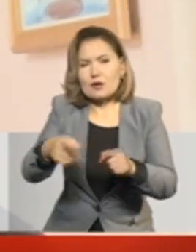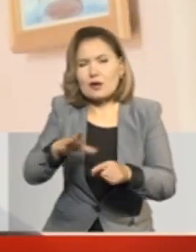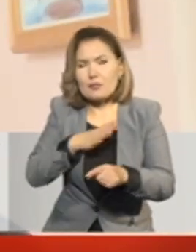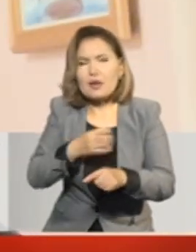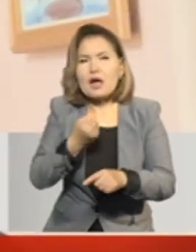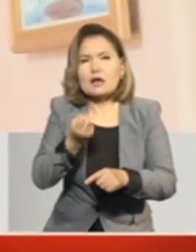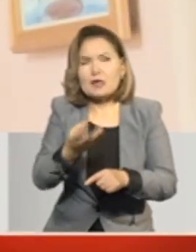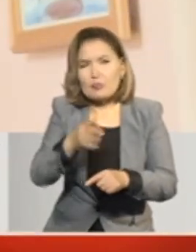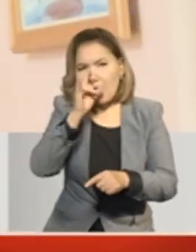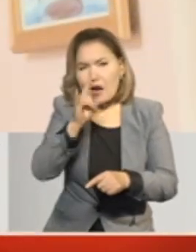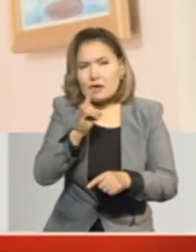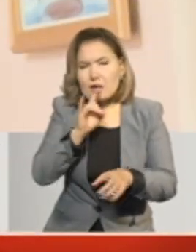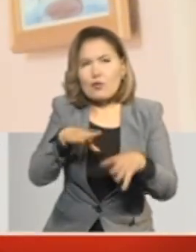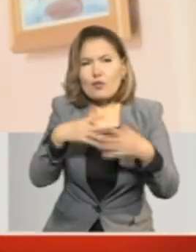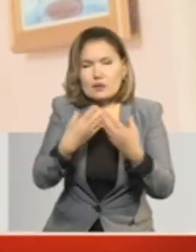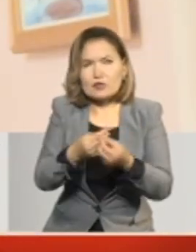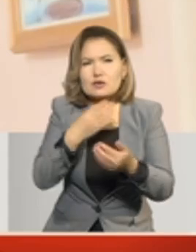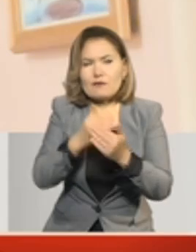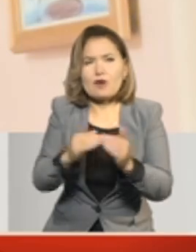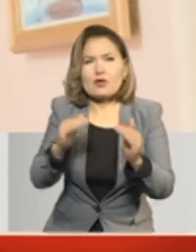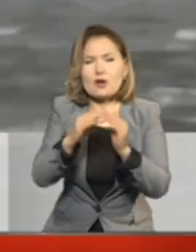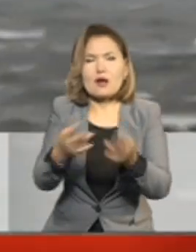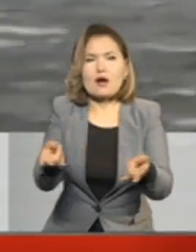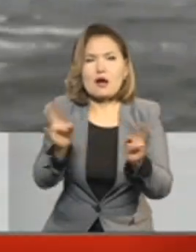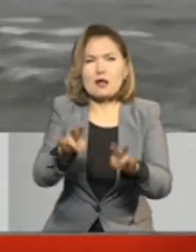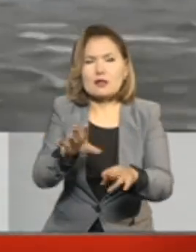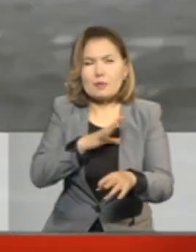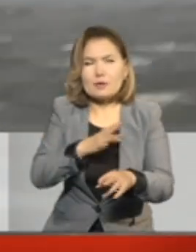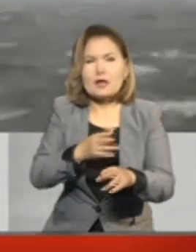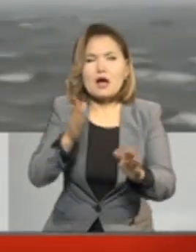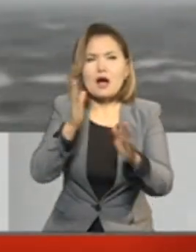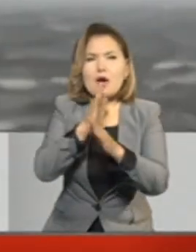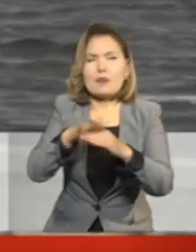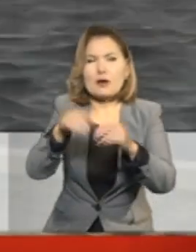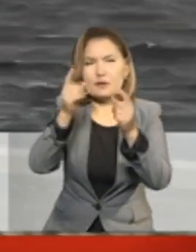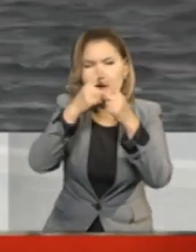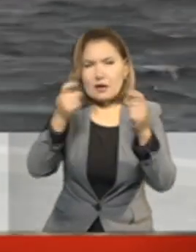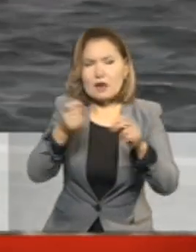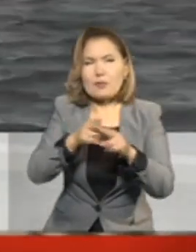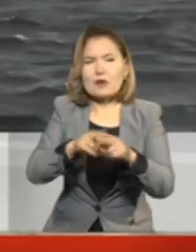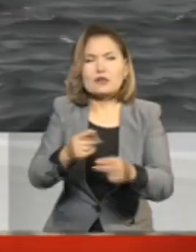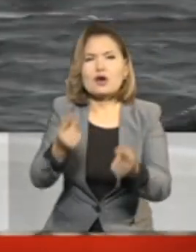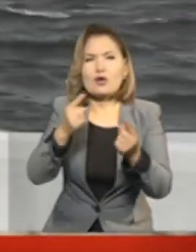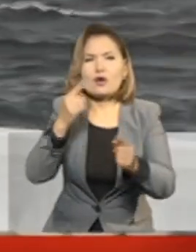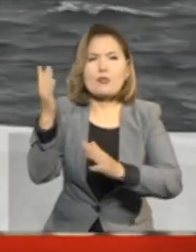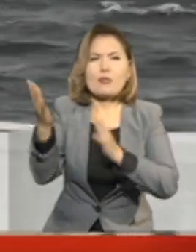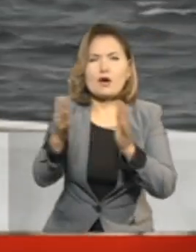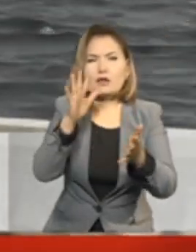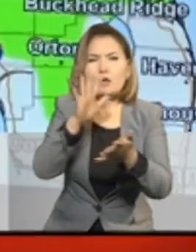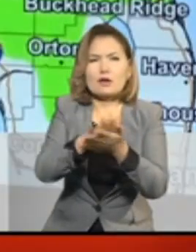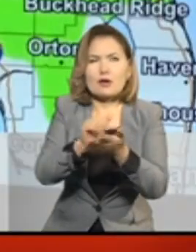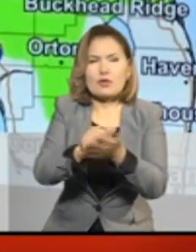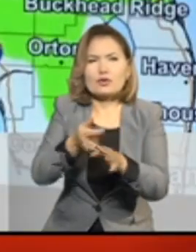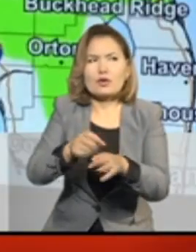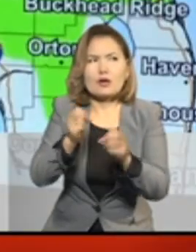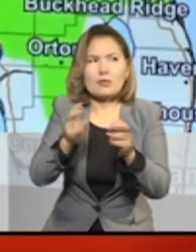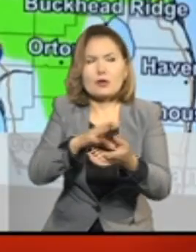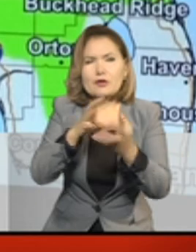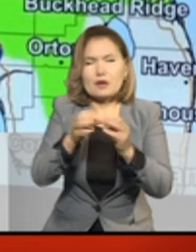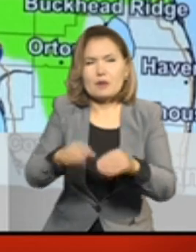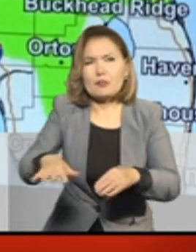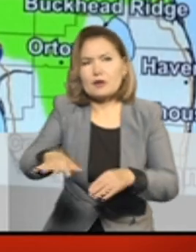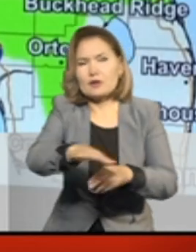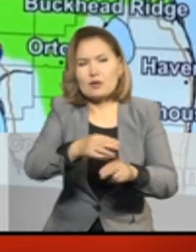Кейбірлері қалды осы қалада, үйлерінде отыр қазір. Метеорологтар Милтонды ғасырда бір келетін табиғи құбылыс деп отыр. Дауыл шығанақты